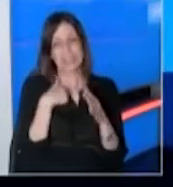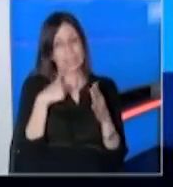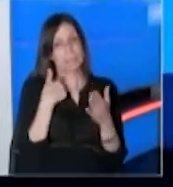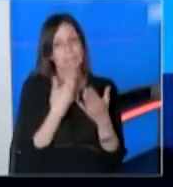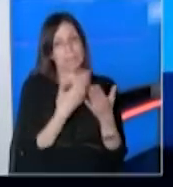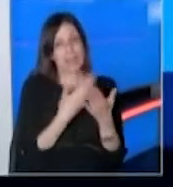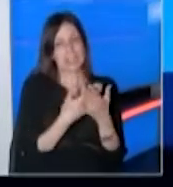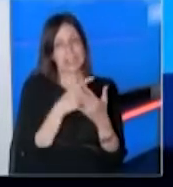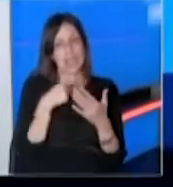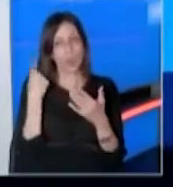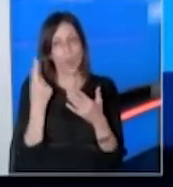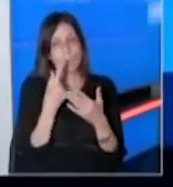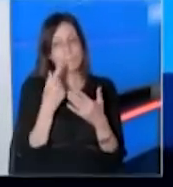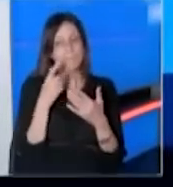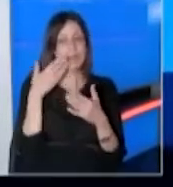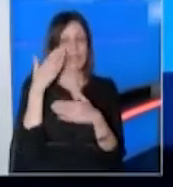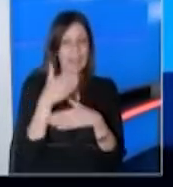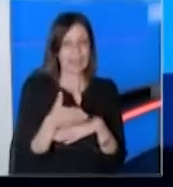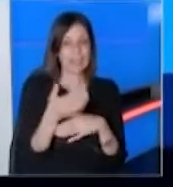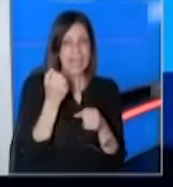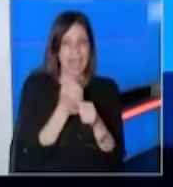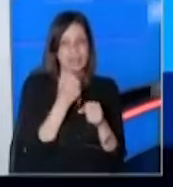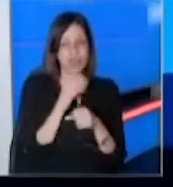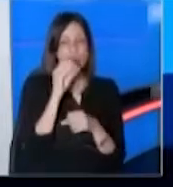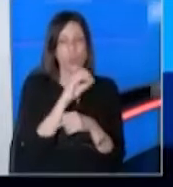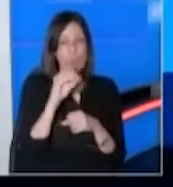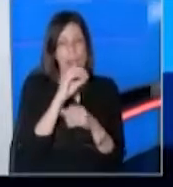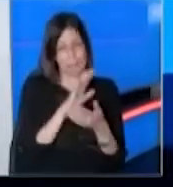לכולם. ממליץ לכולם להיכנס, לעשות גוגל פשוט,